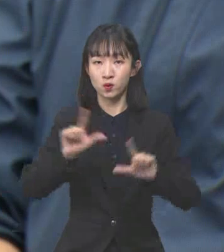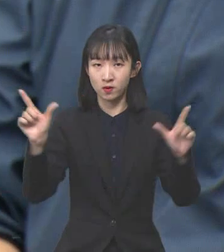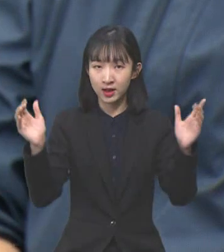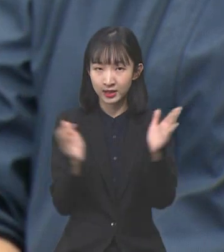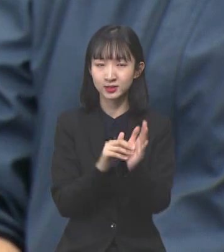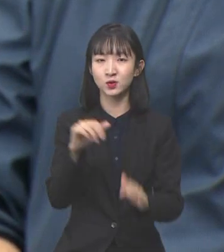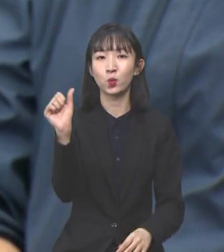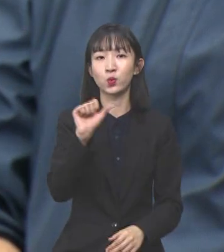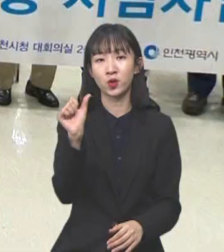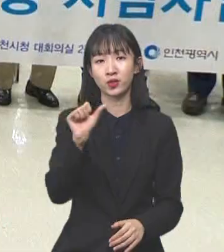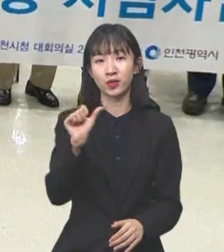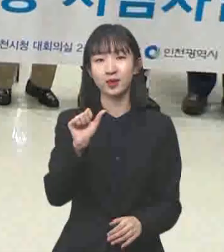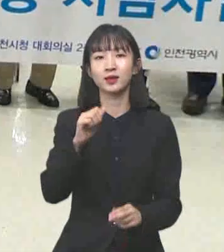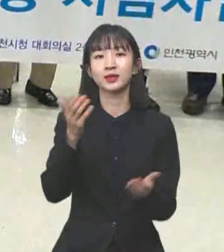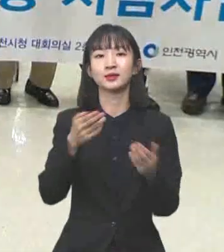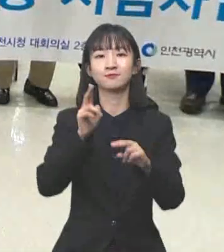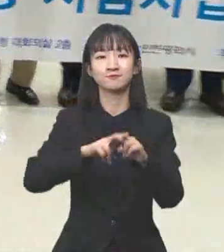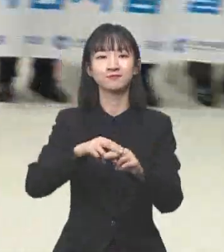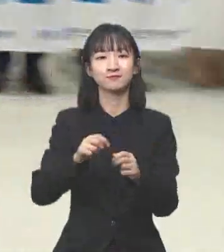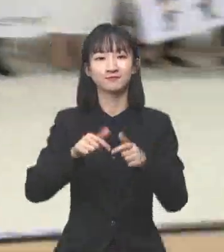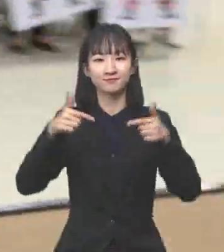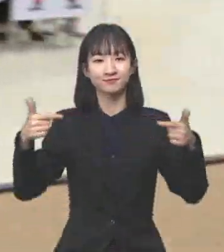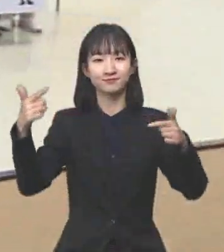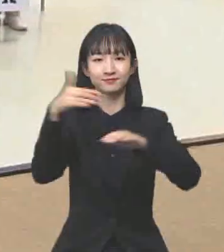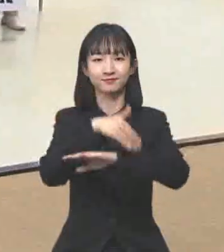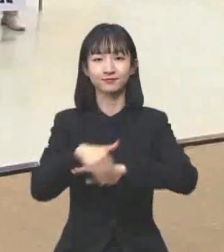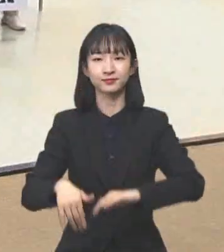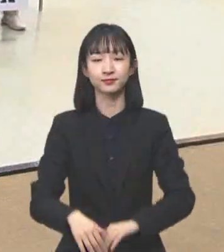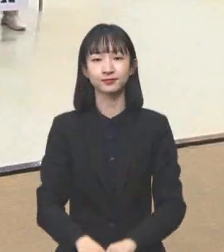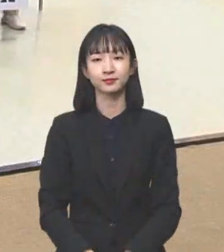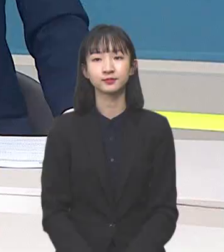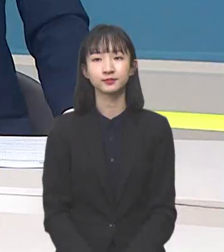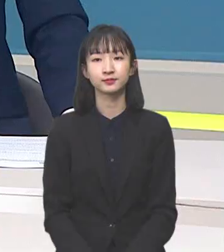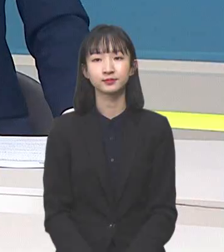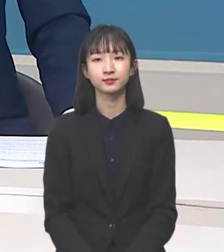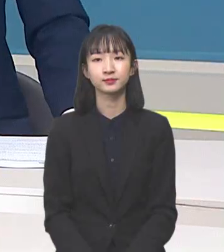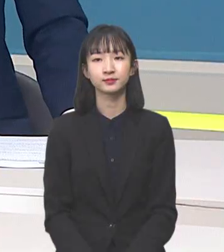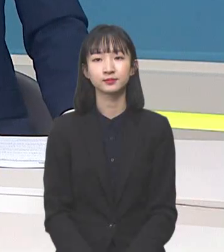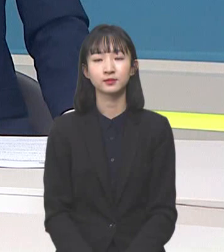전시용 일자리를 만든다는 계획입니다 티브로드 뉴스 영웅이다